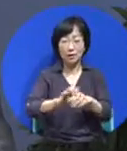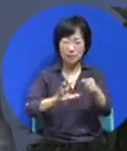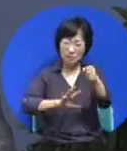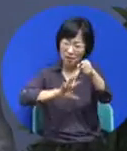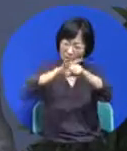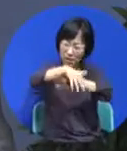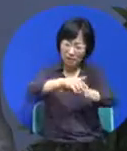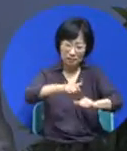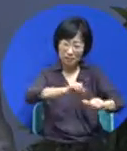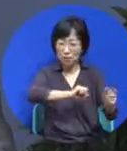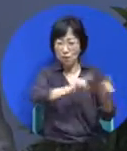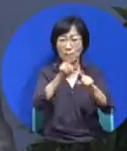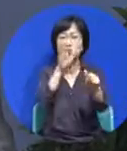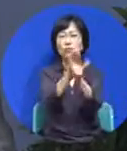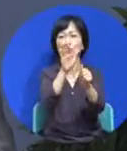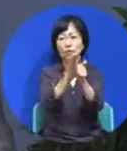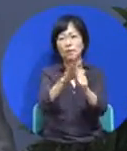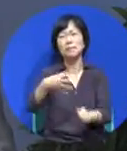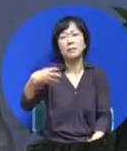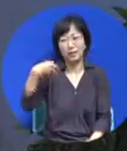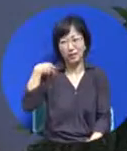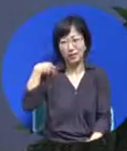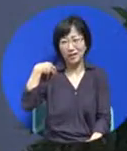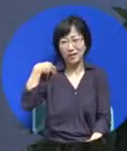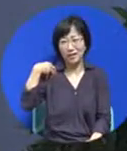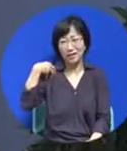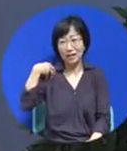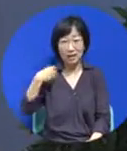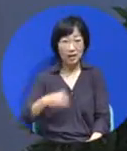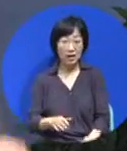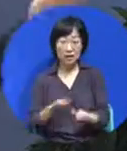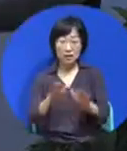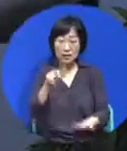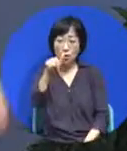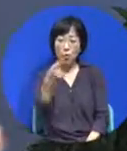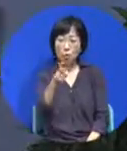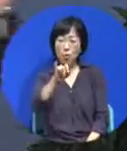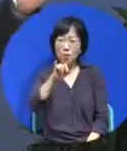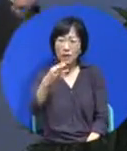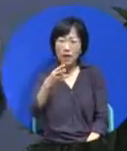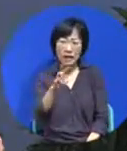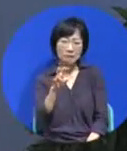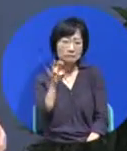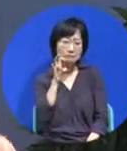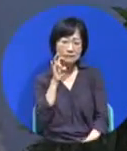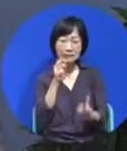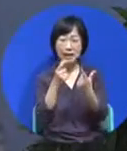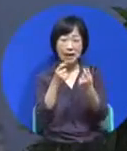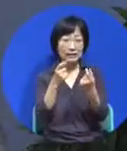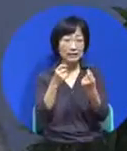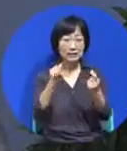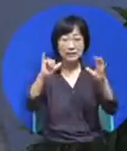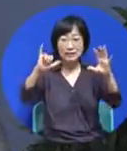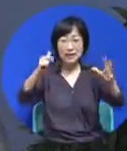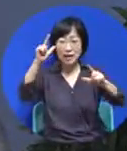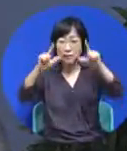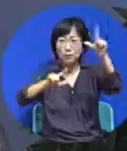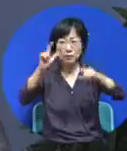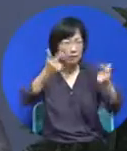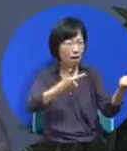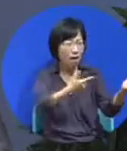church, save our 그렇죠. nation and save the world. 음란한 여자와 같은 고멜과 같은 세상을 살려내라 그 말이요. It means go and